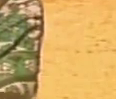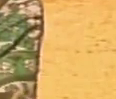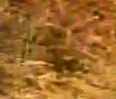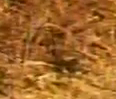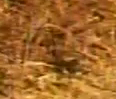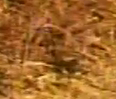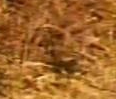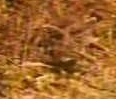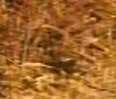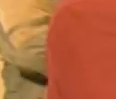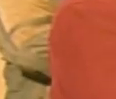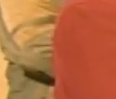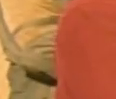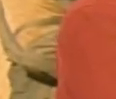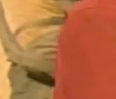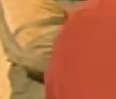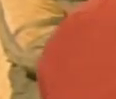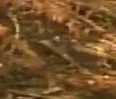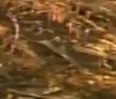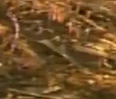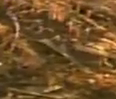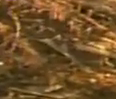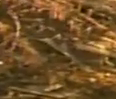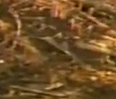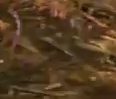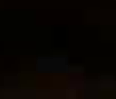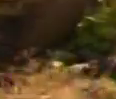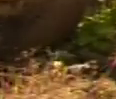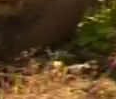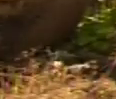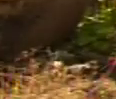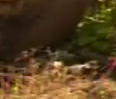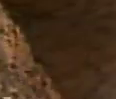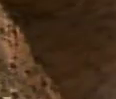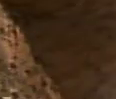Kauliwa hapo. Kama saa 2 hivi.